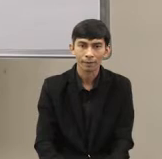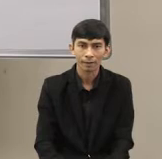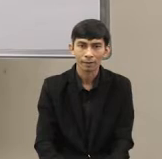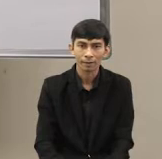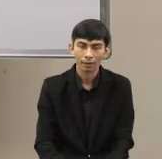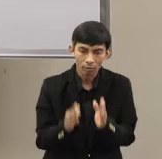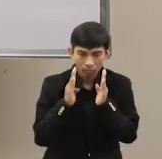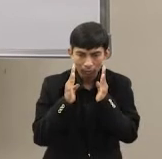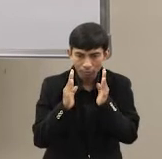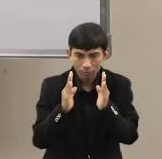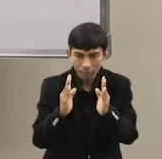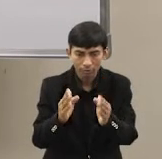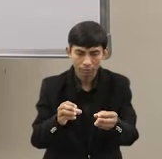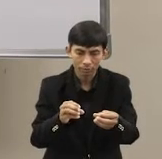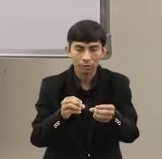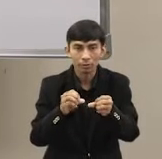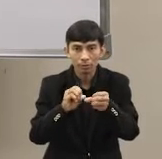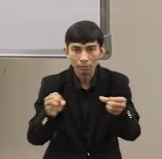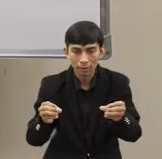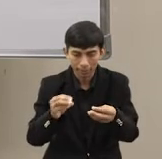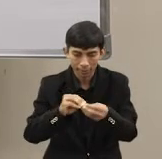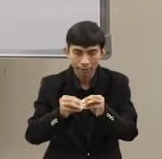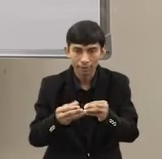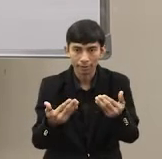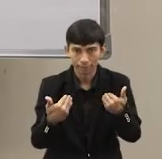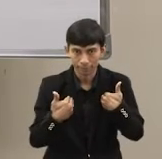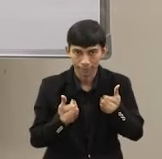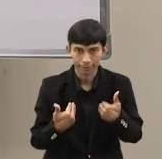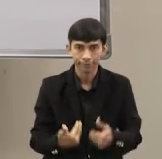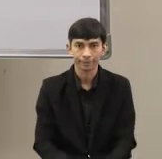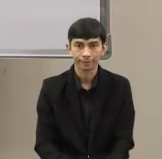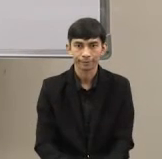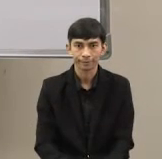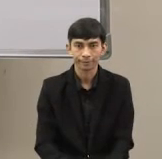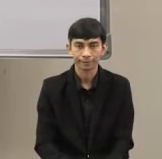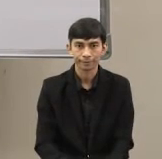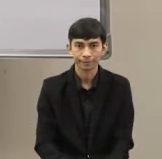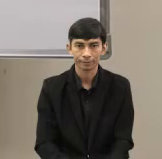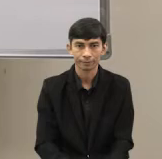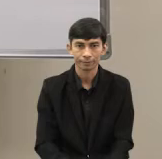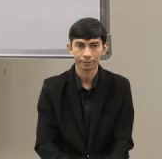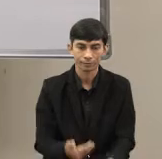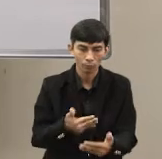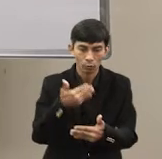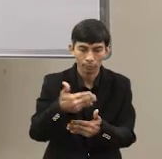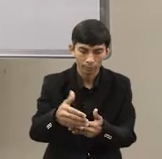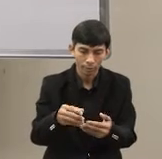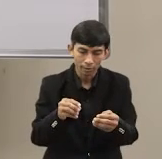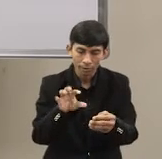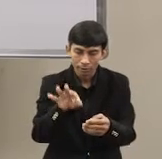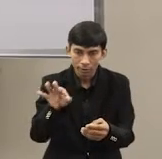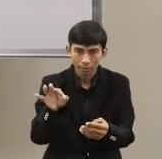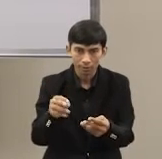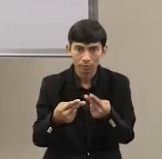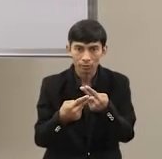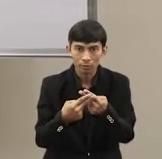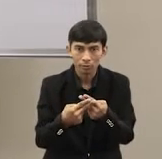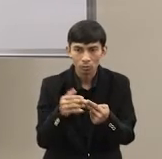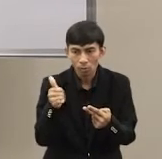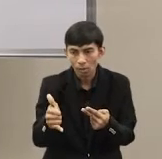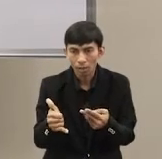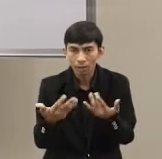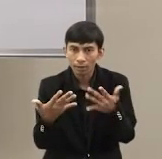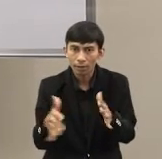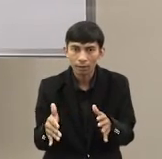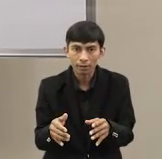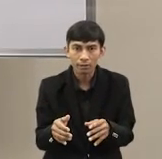thơ mấy ai xóm xóm chùm mùi nâng là bác lấy khang lưu để dương miền chà nhưng chẳng bà tôi bị đưa tụ ong hai ta còn cực tiết tha ta